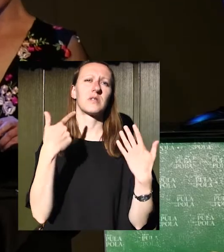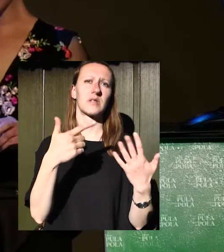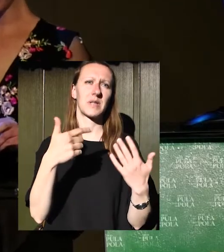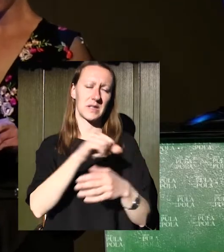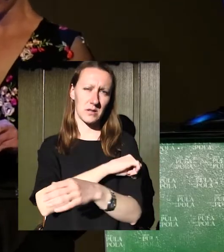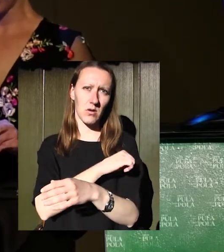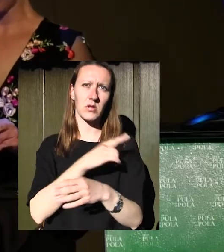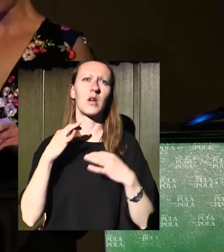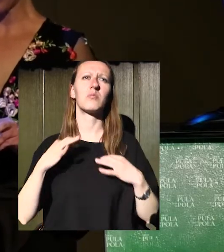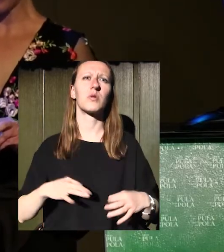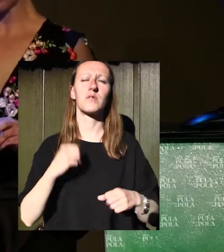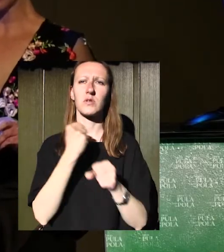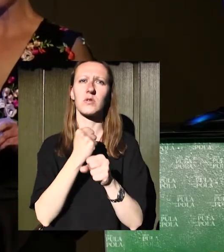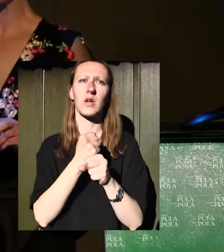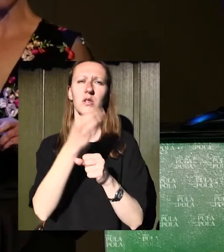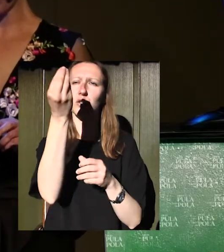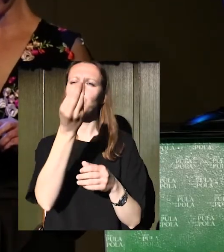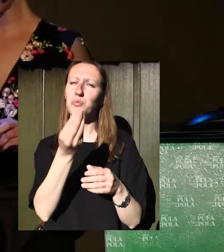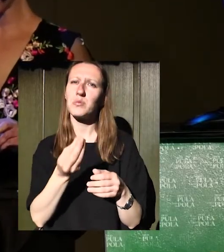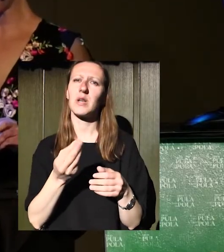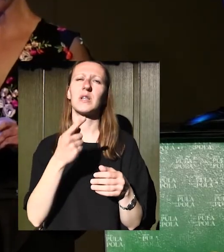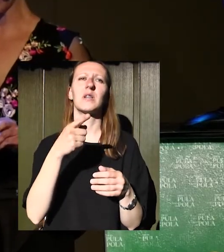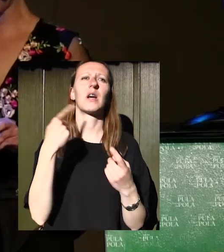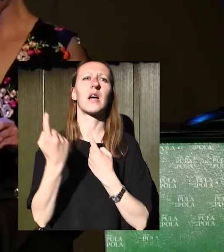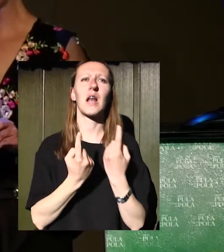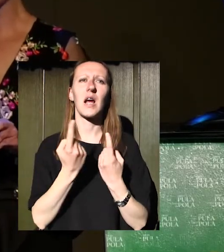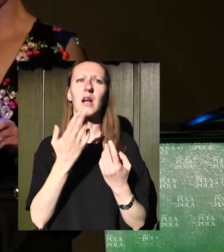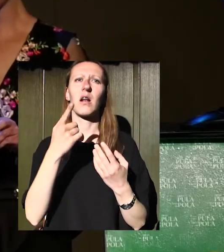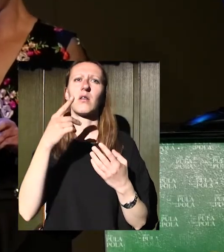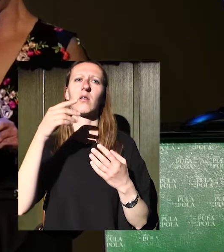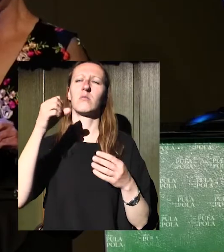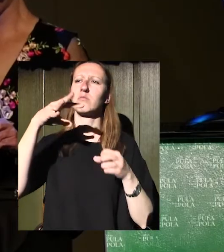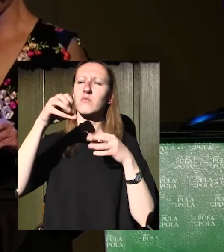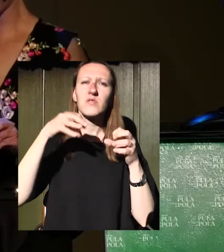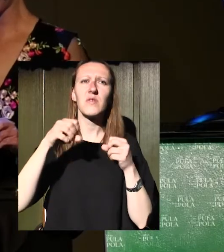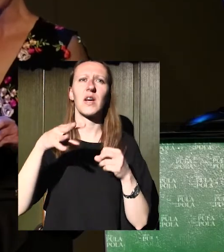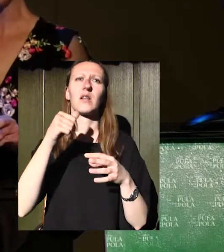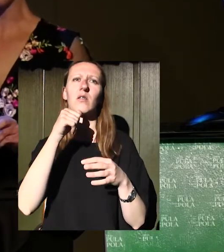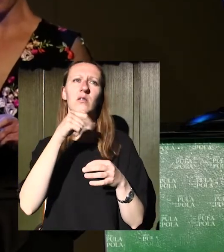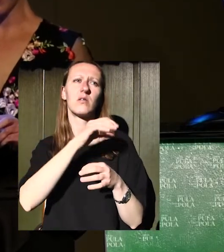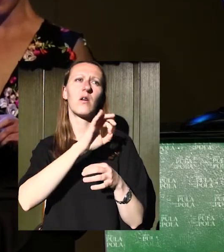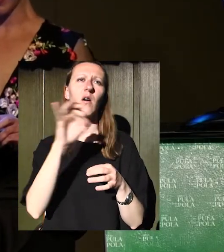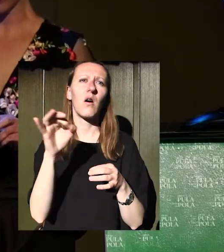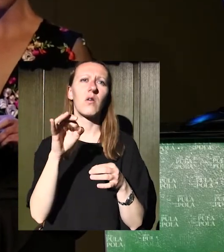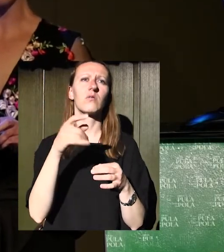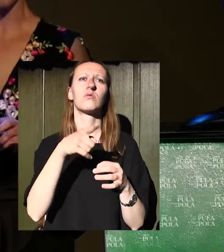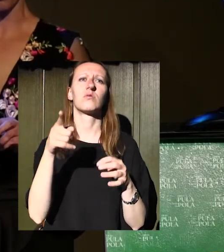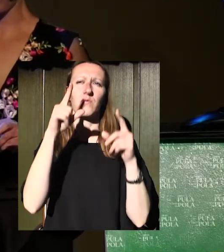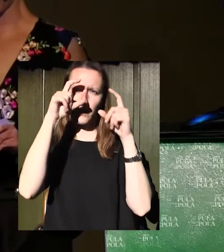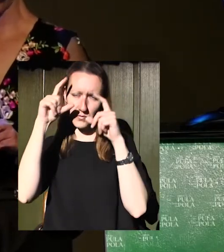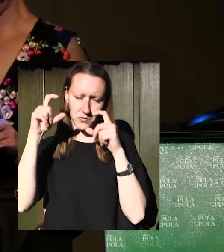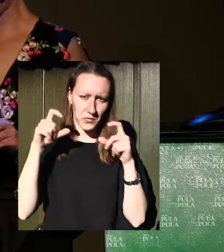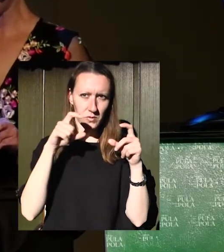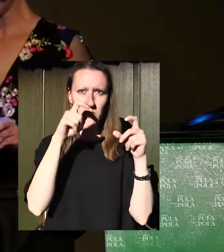Od 70-ih godina profesionalno se bavi umjetničkom, reklamnom, lifestyle fotografijom i sofisticiranom